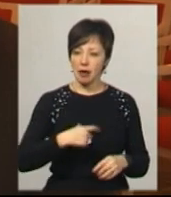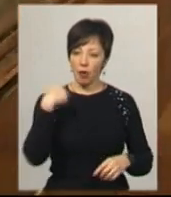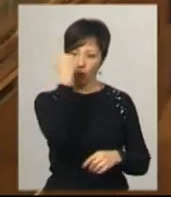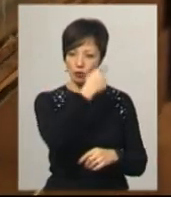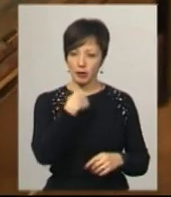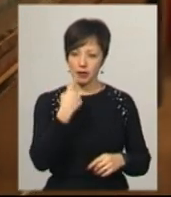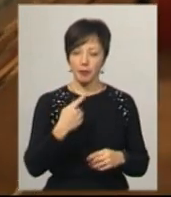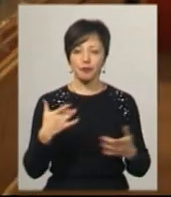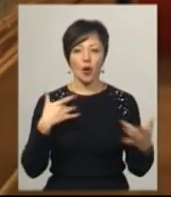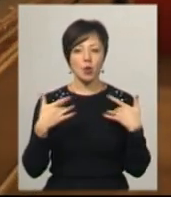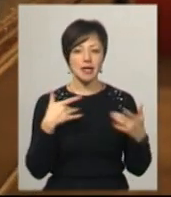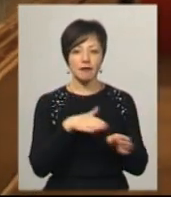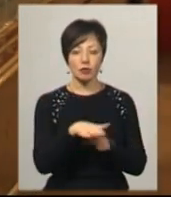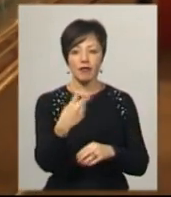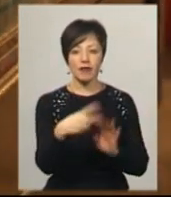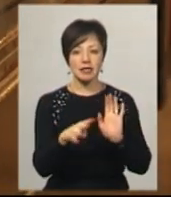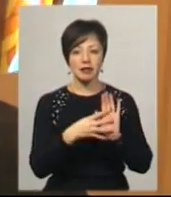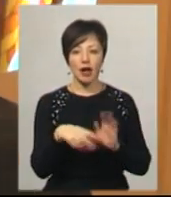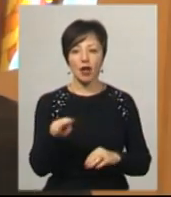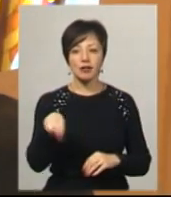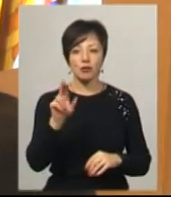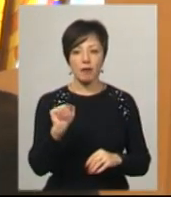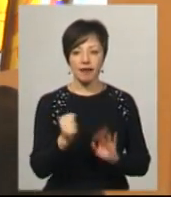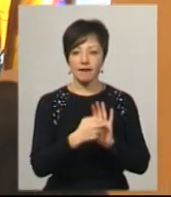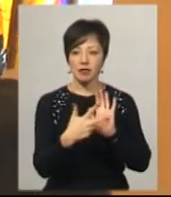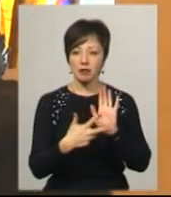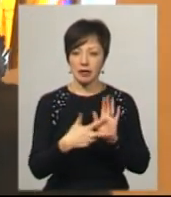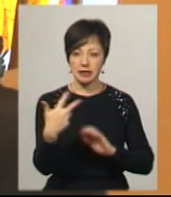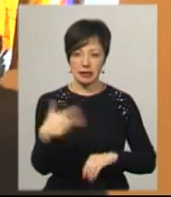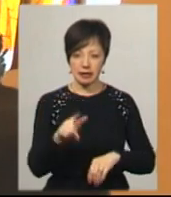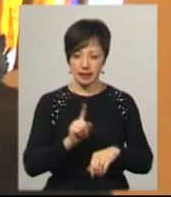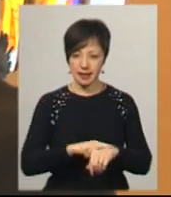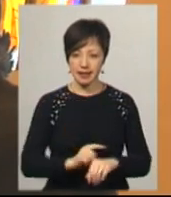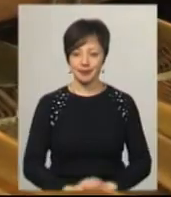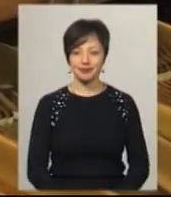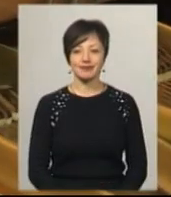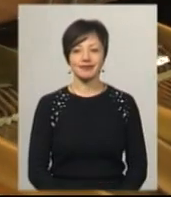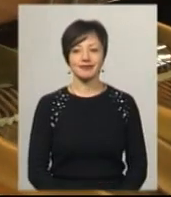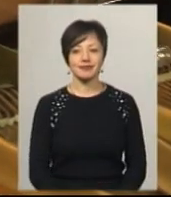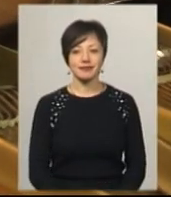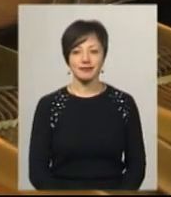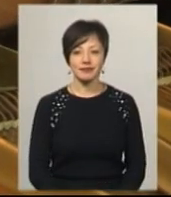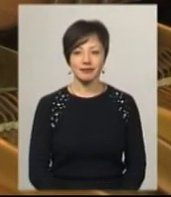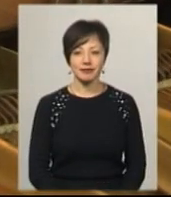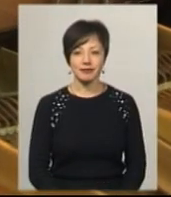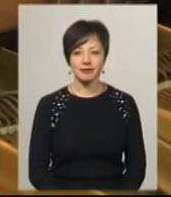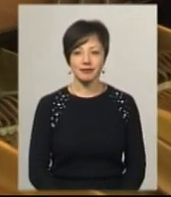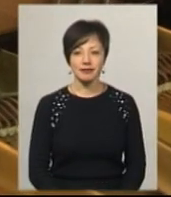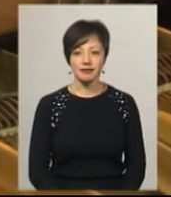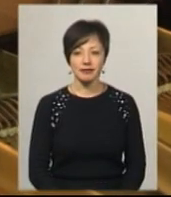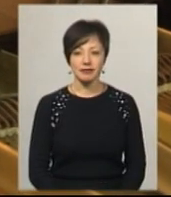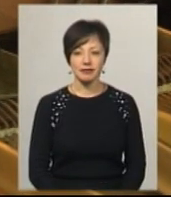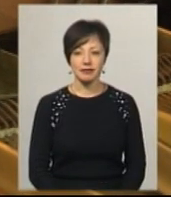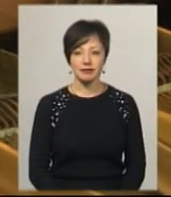особисто. Концерт відбудеться 29 листопада о 18:30. Тетяна Ворожцова, Іван Мовчан. Новини на Суспільному.